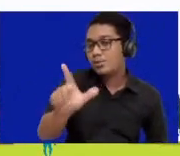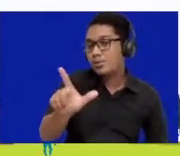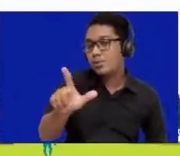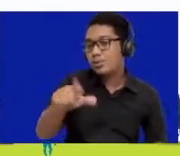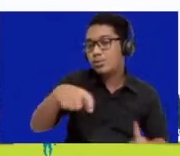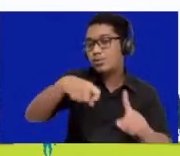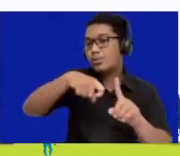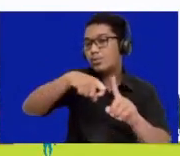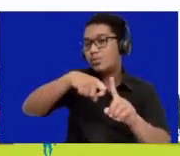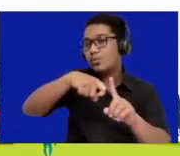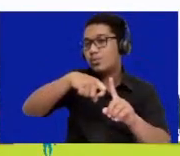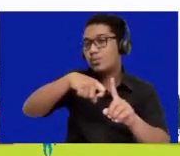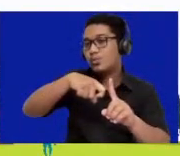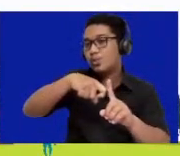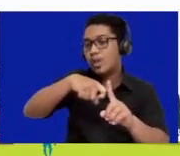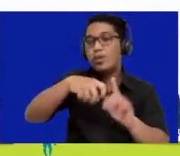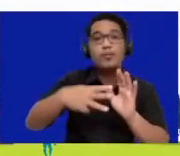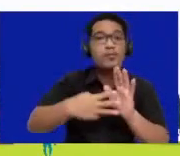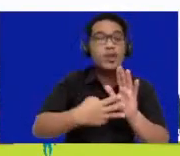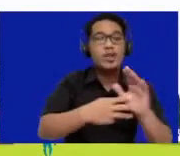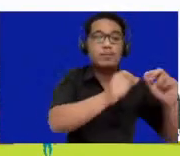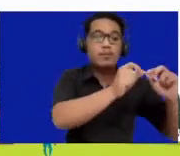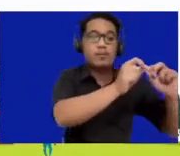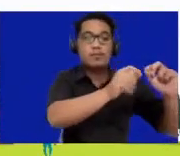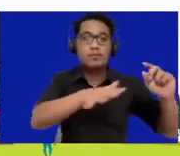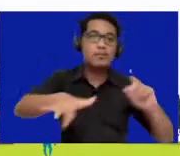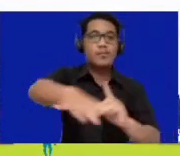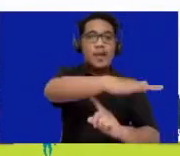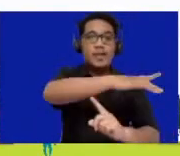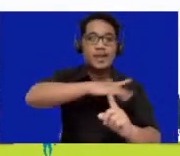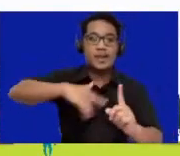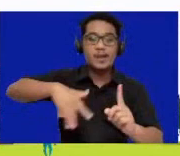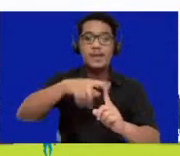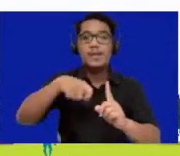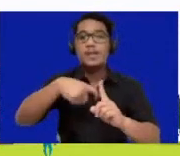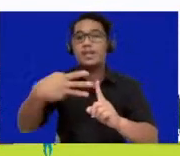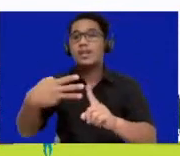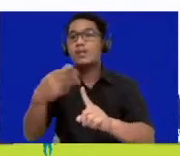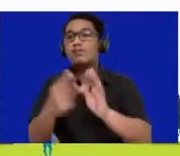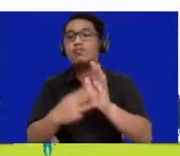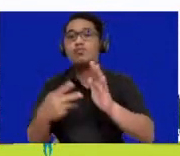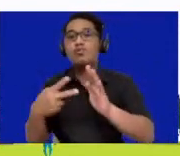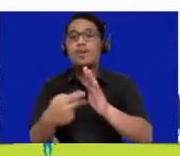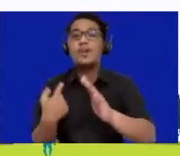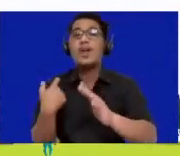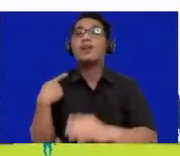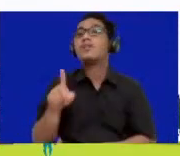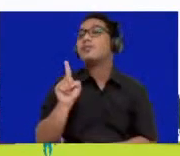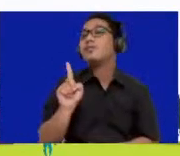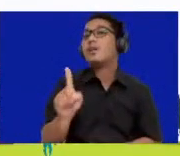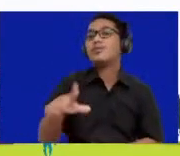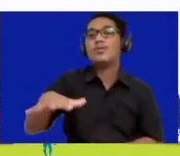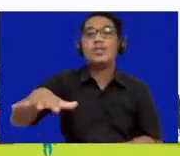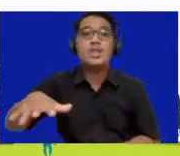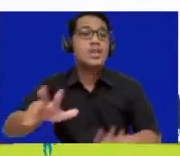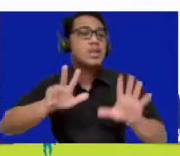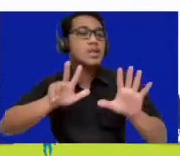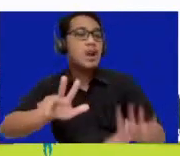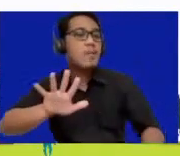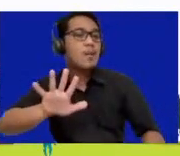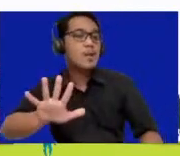Kebumen, diantaranya ada 7 titik dan ada 1 titik yang hampir 85 hektar sudah